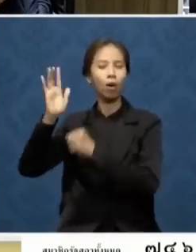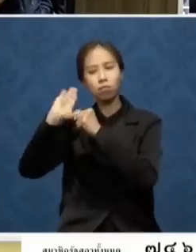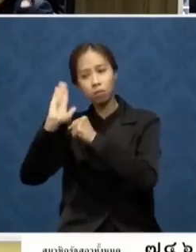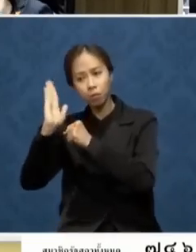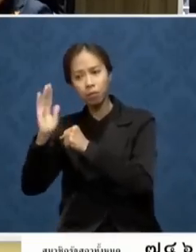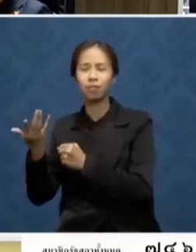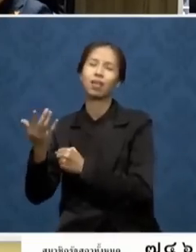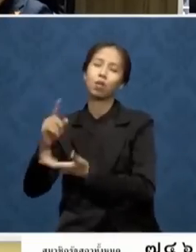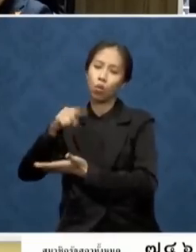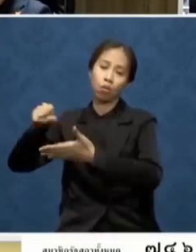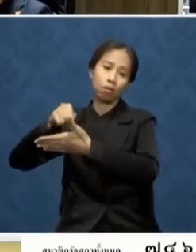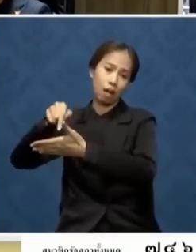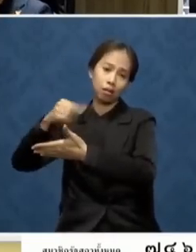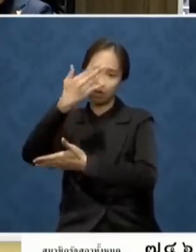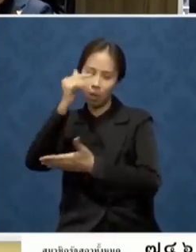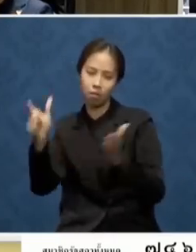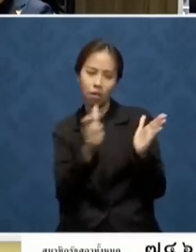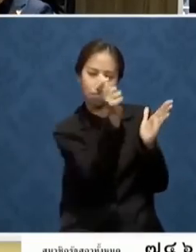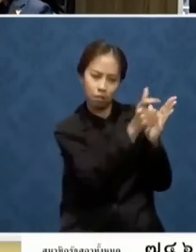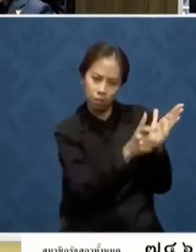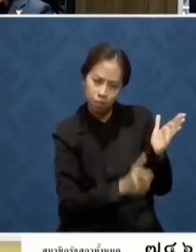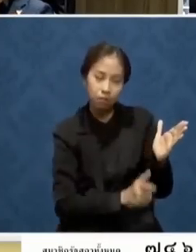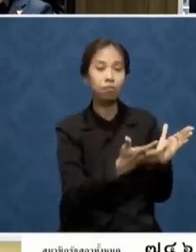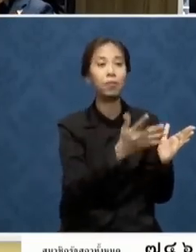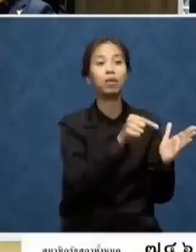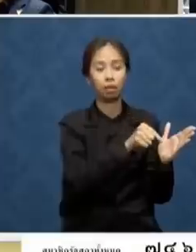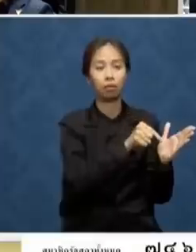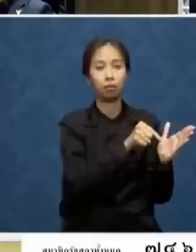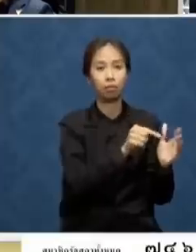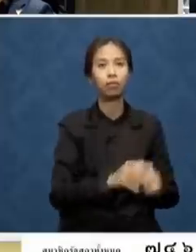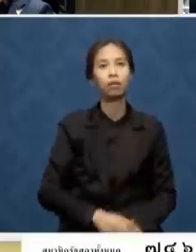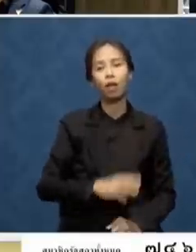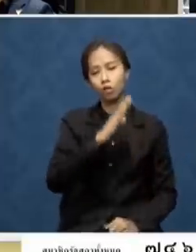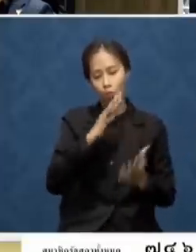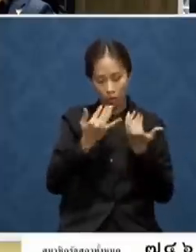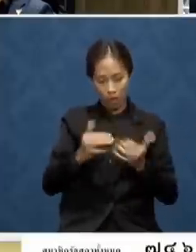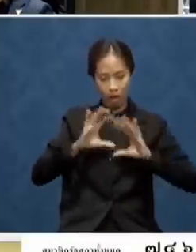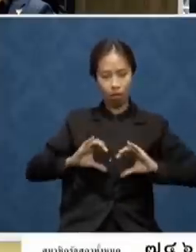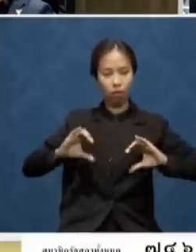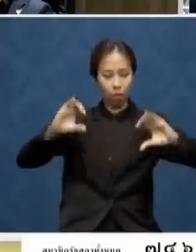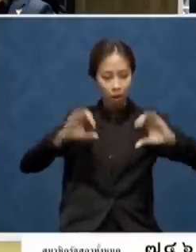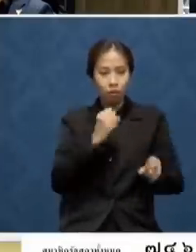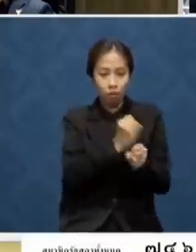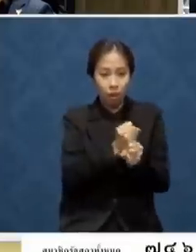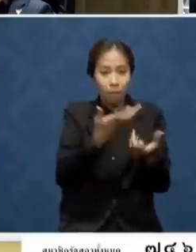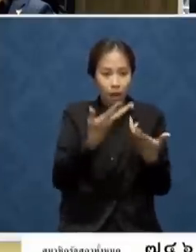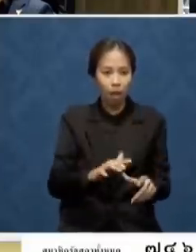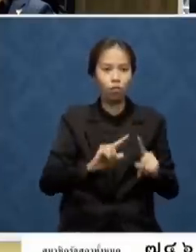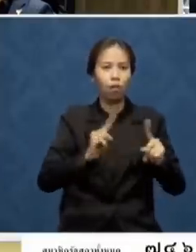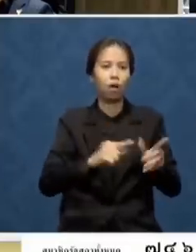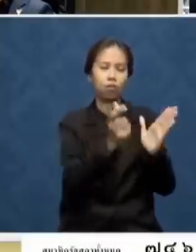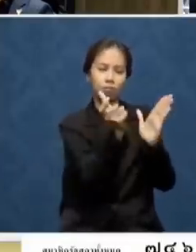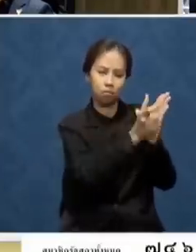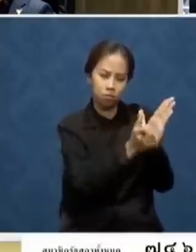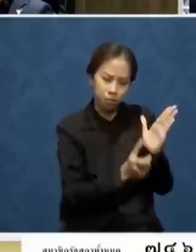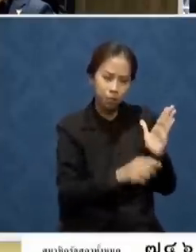แถลงนโยบายหรือไม่ดำเนินนโยบายที่ได้หาเสียงไว้เมื่อได้เป็นรัฐบาลโดยปราศจากคำอธิบายที่รับ